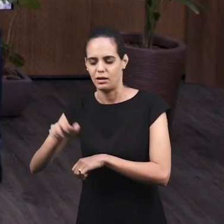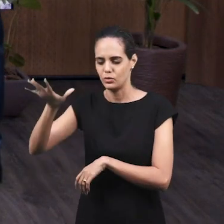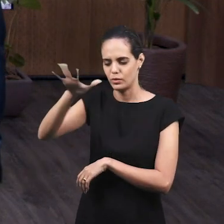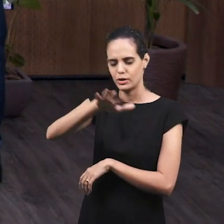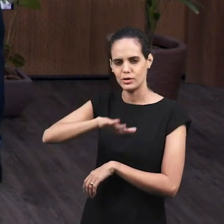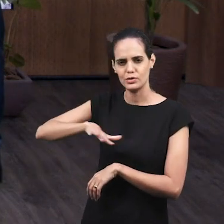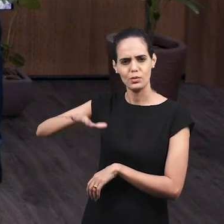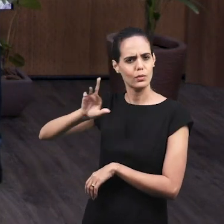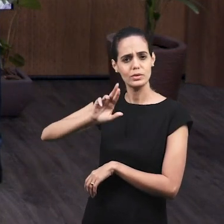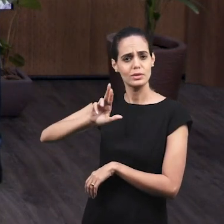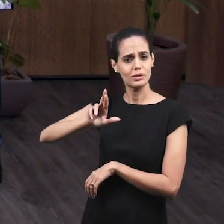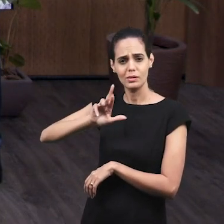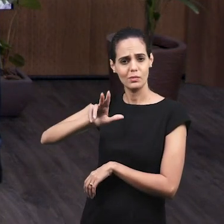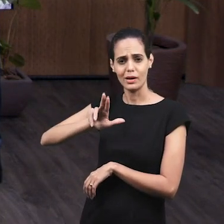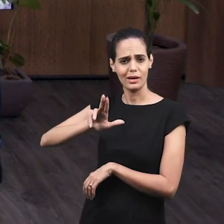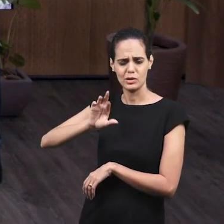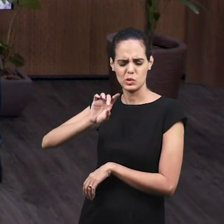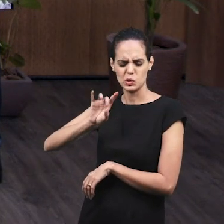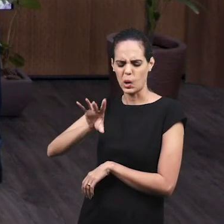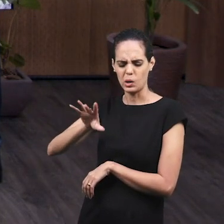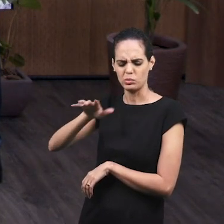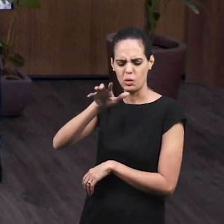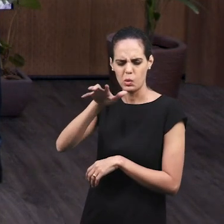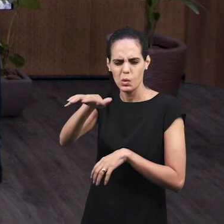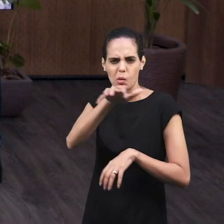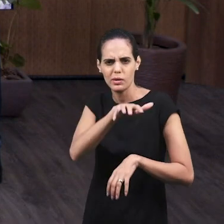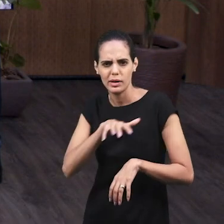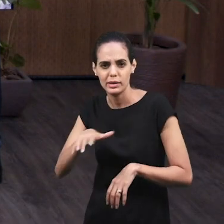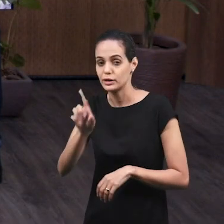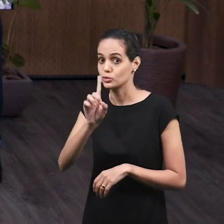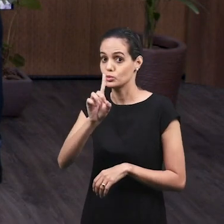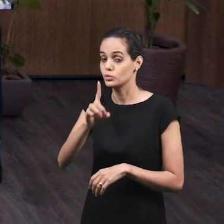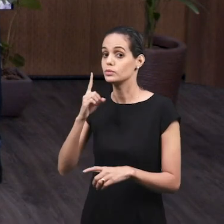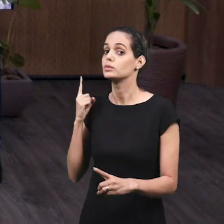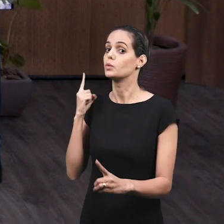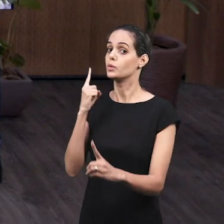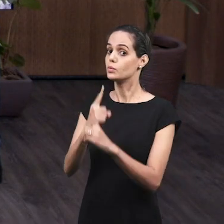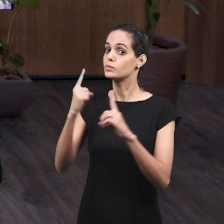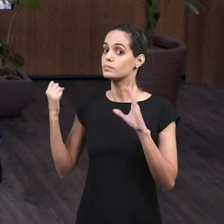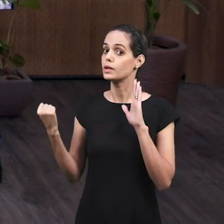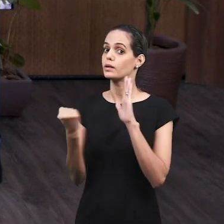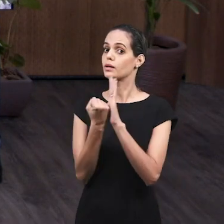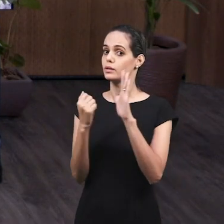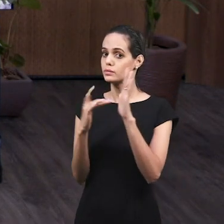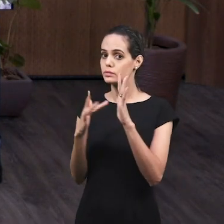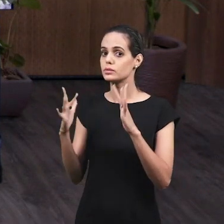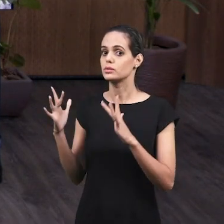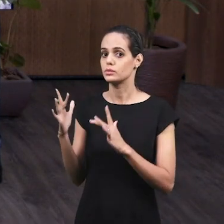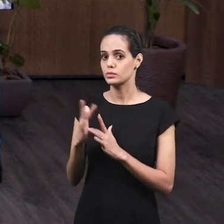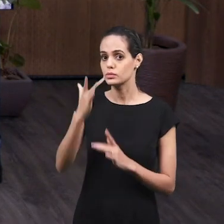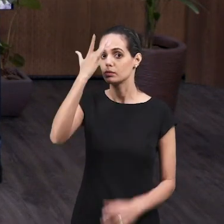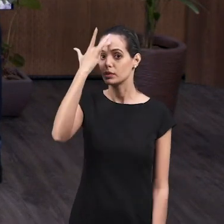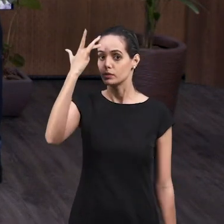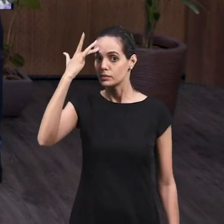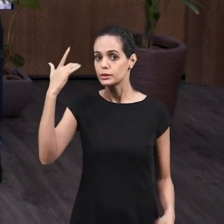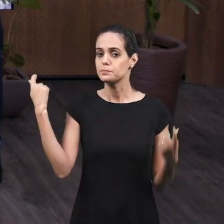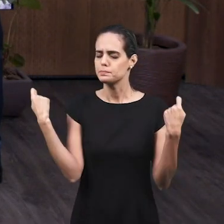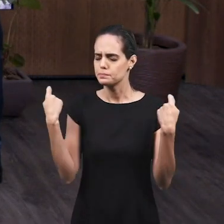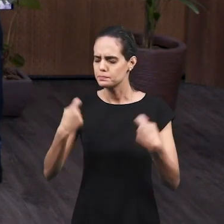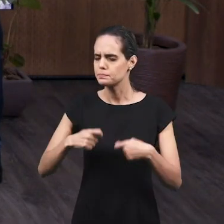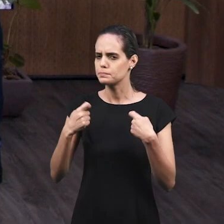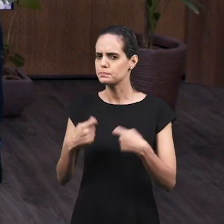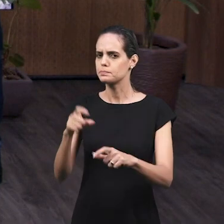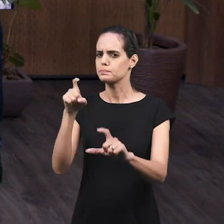des régions. Il présente des endroits qui ont marqué des rencontres du Seigneur Jésus avec des